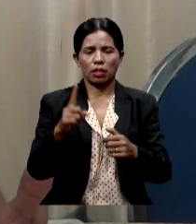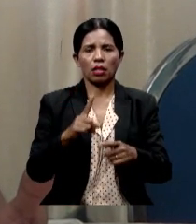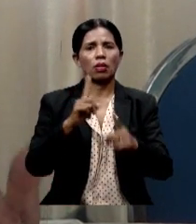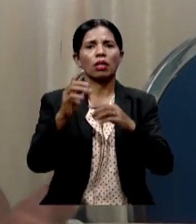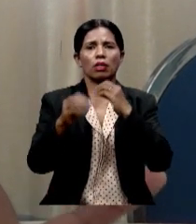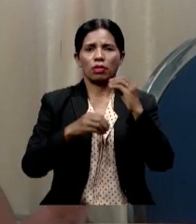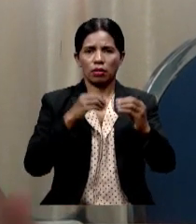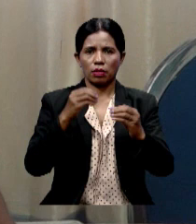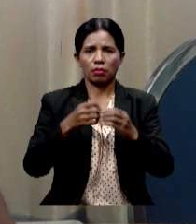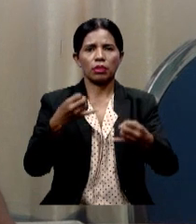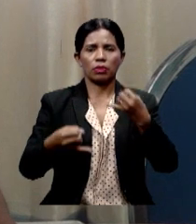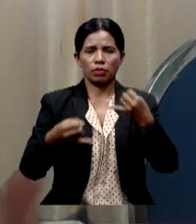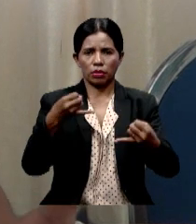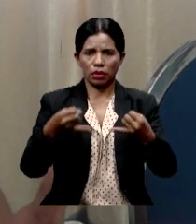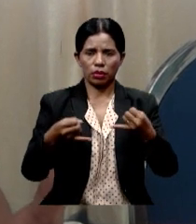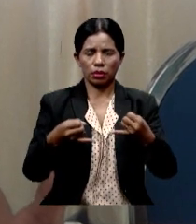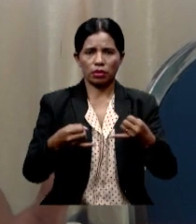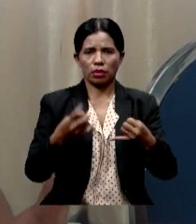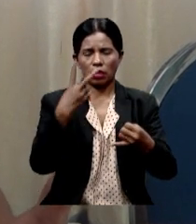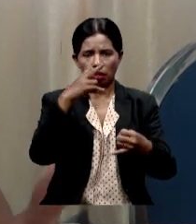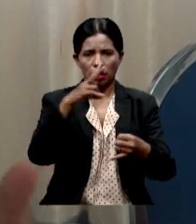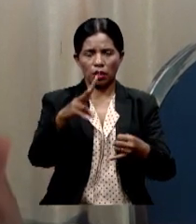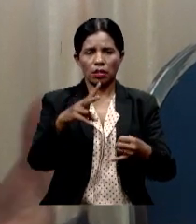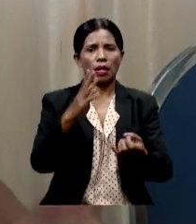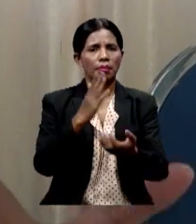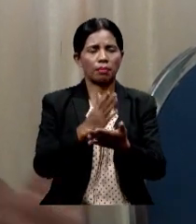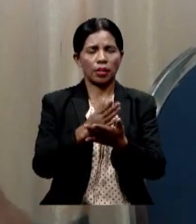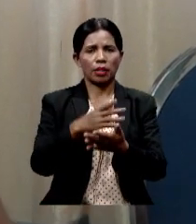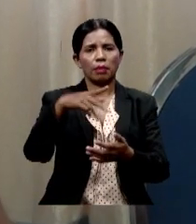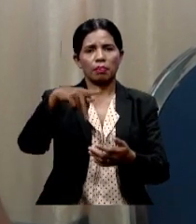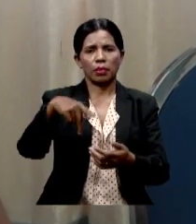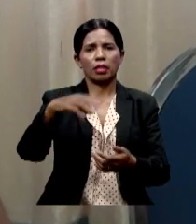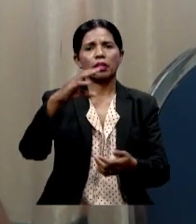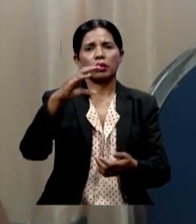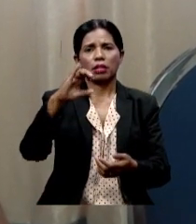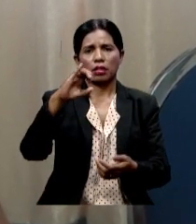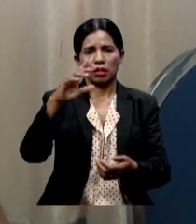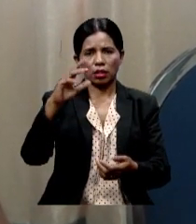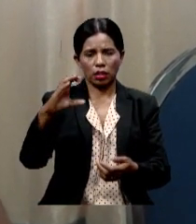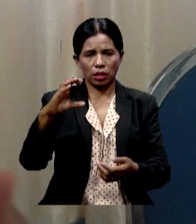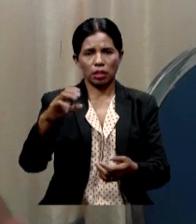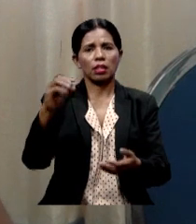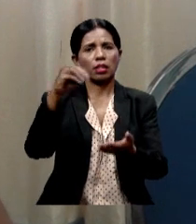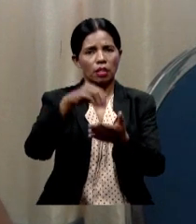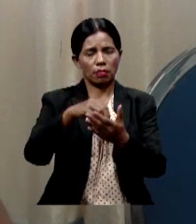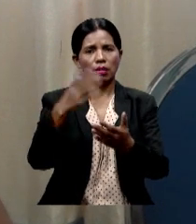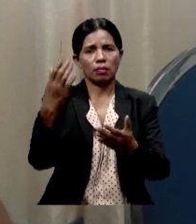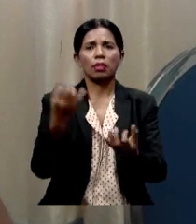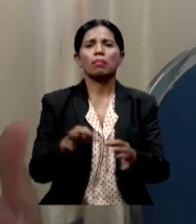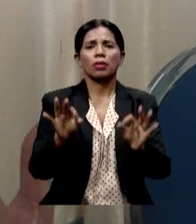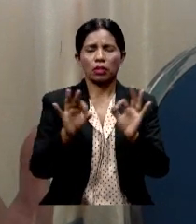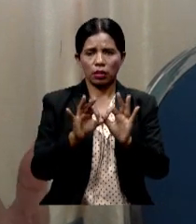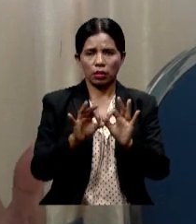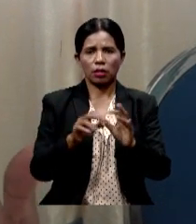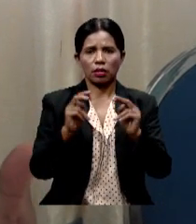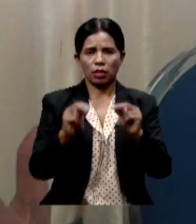ba iha justisa niang liu liu reforma psike. Ita hare ma ida nemos tama hina ba. Importante man ne.